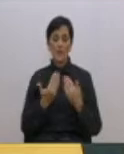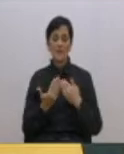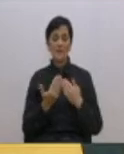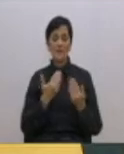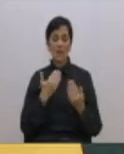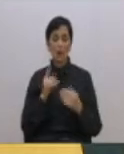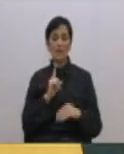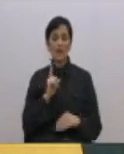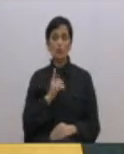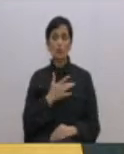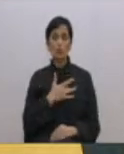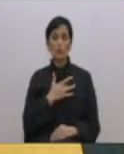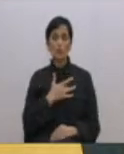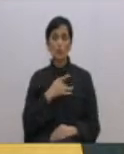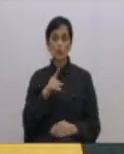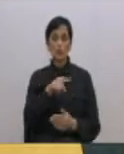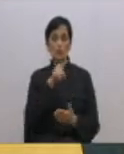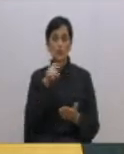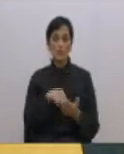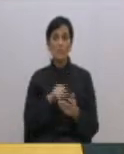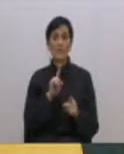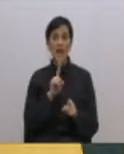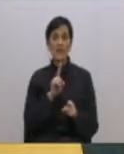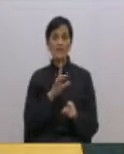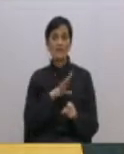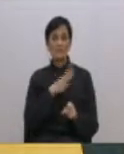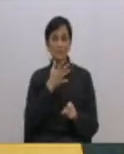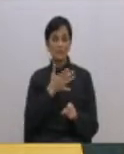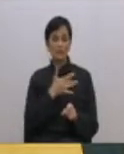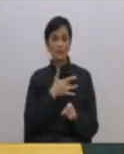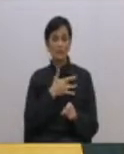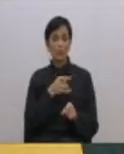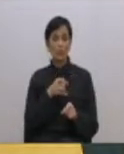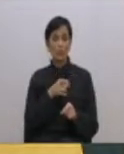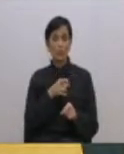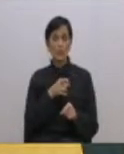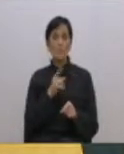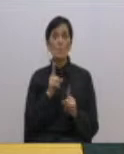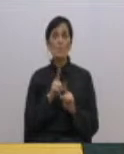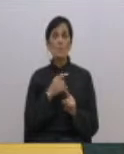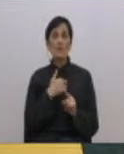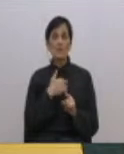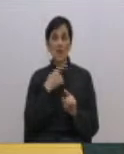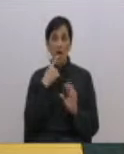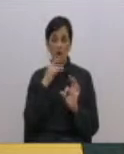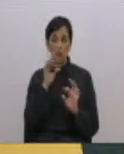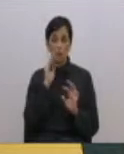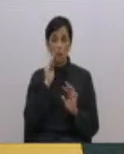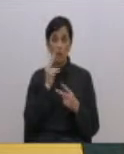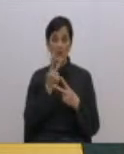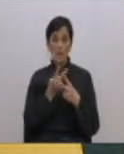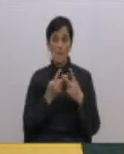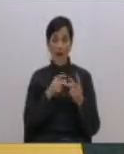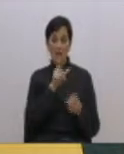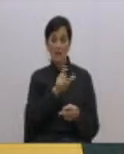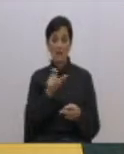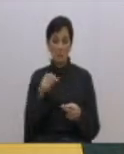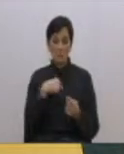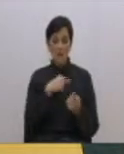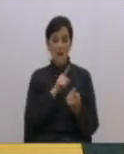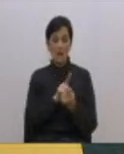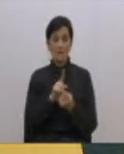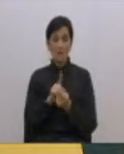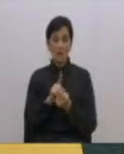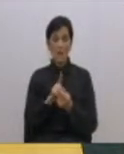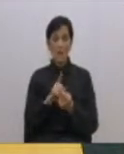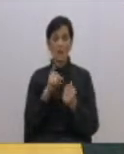რას გულისხმობ ამ კითხვაში, რას გულისხმობდი უფრო სწორად. Და შეფასებს მინდა გითხრათ, როცა პატიმილებს ხდები, თუმცა